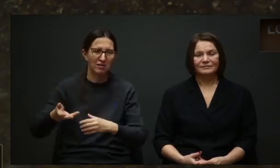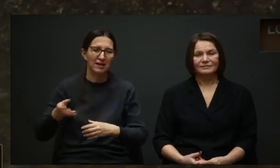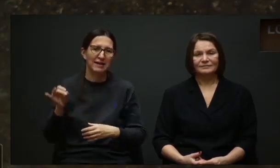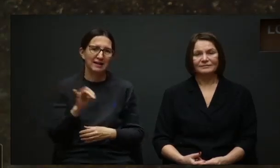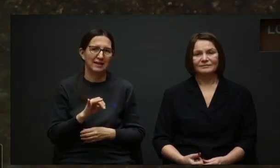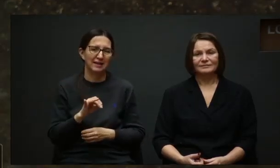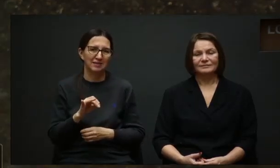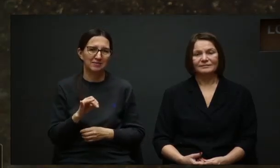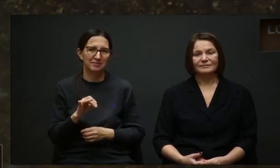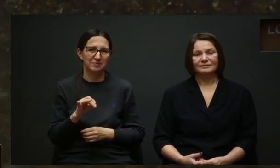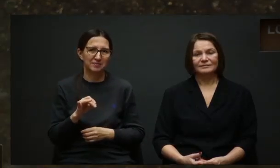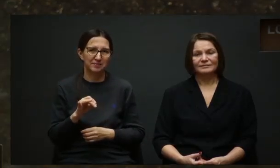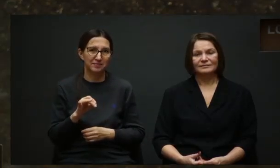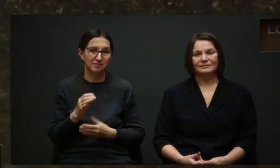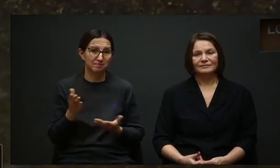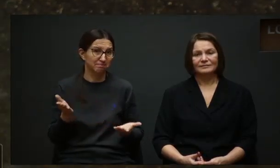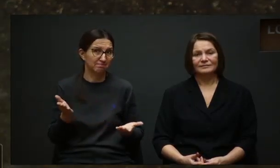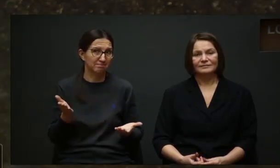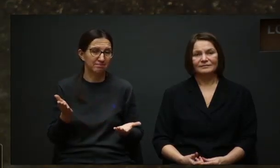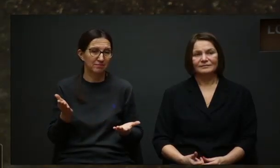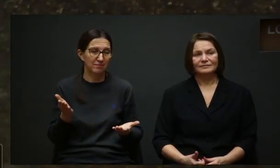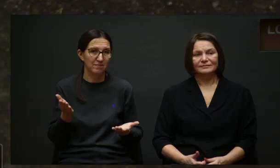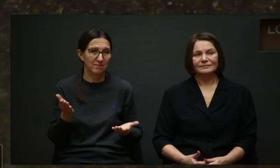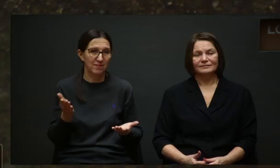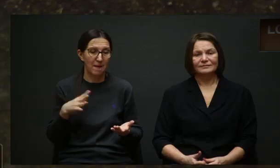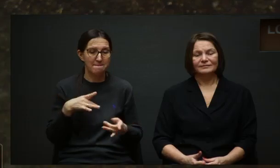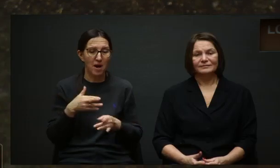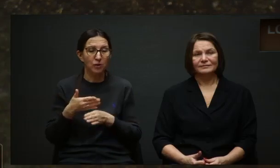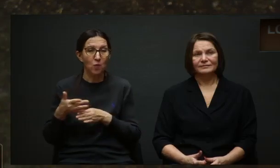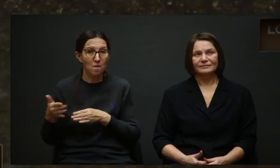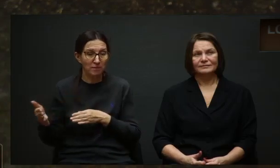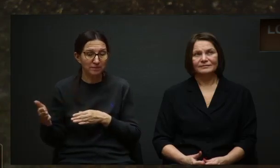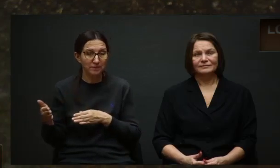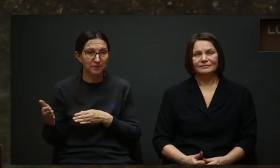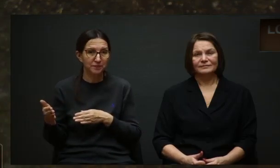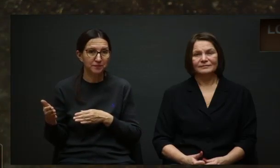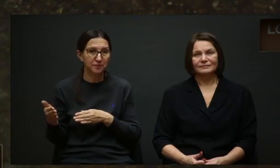Вот. А потом